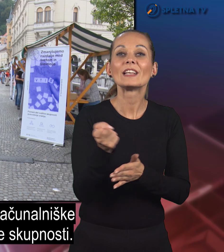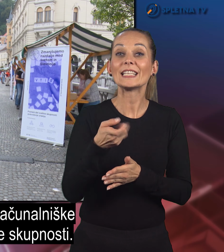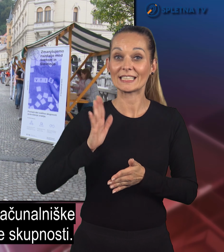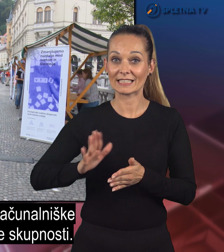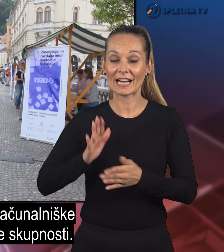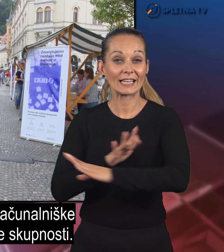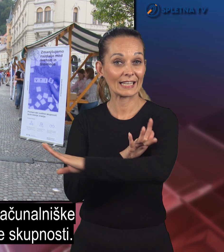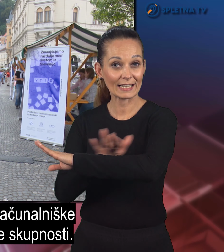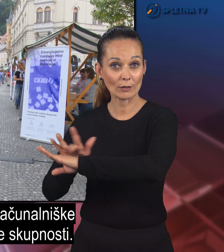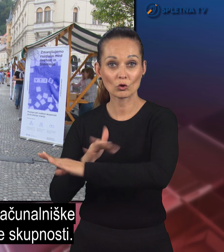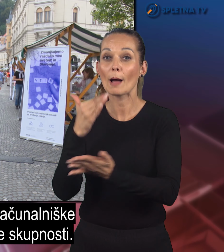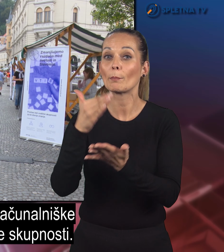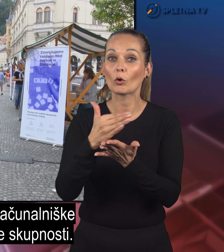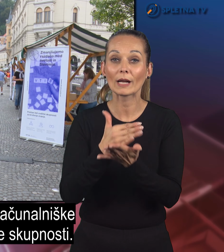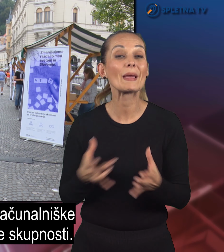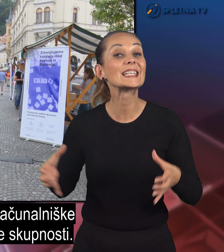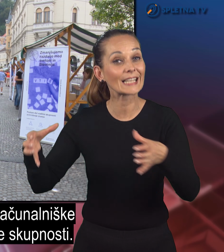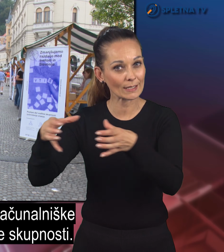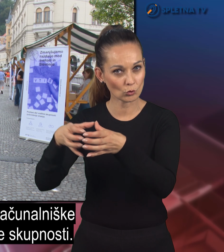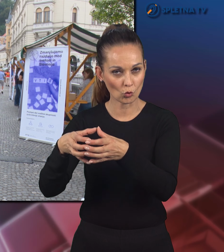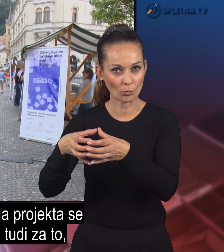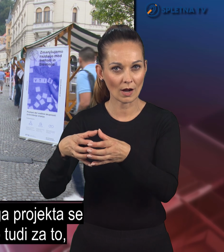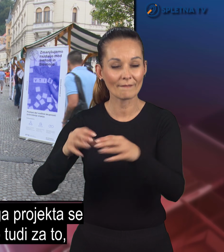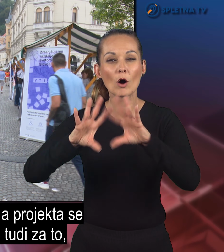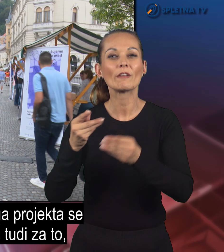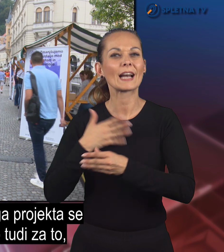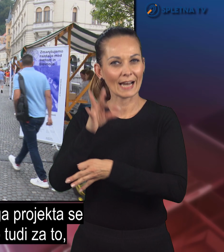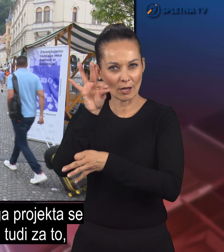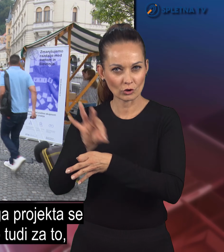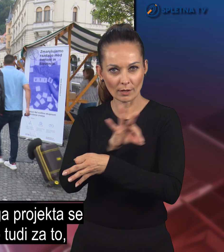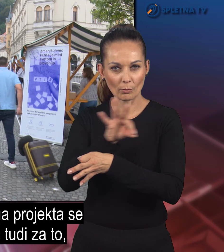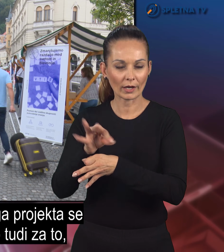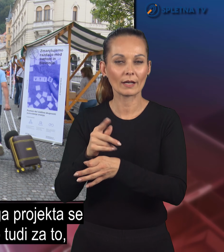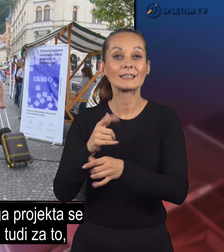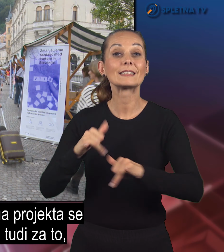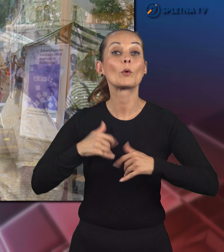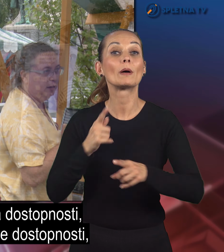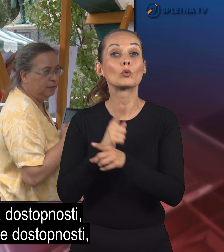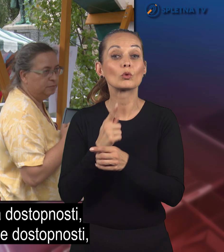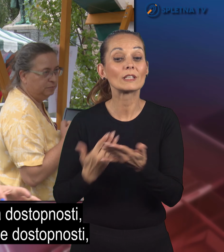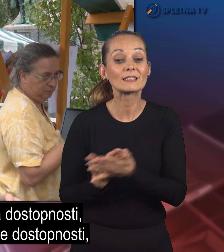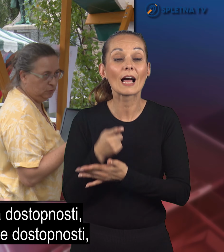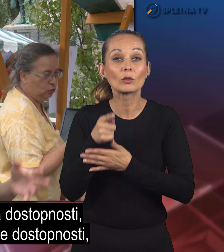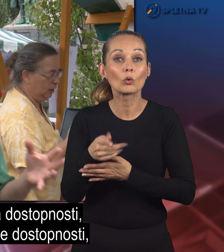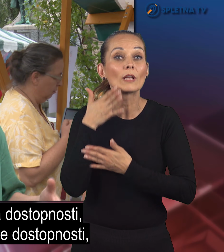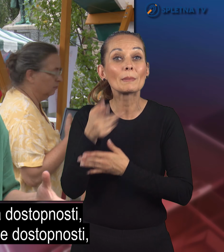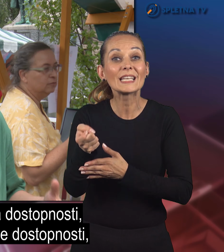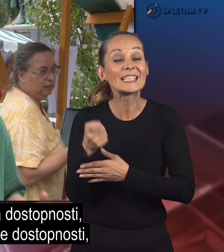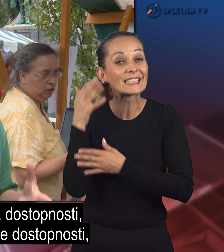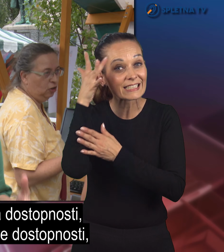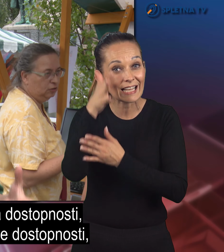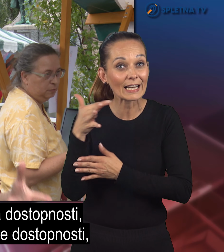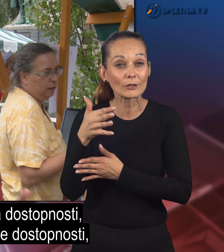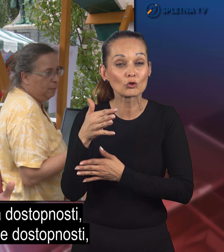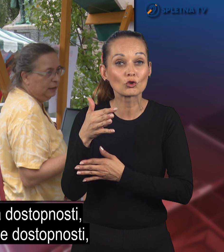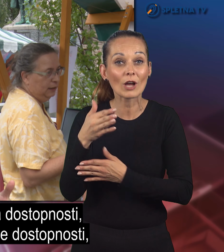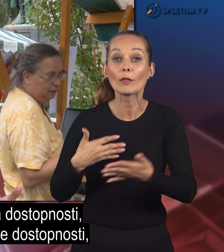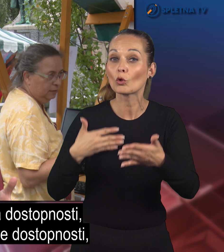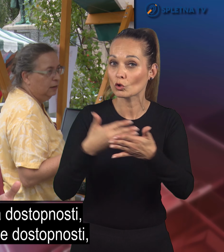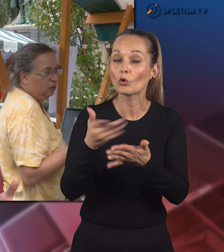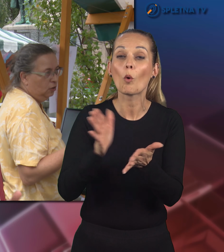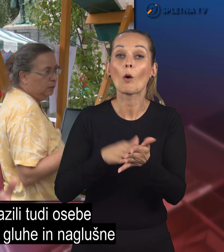strani računalniške programerske skupnosti. V okviru našega projekta se zavzemamo tudi za to, da bi iz stališča dostopnosti, se pravi